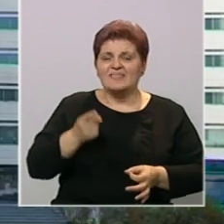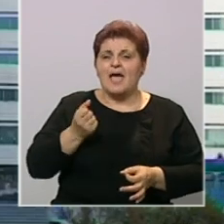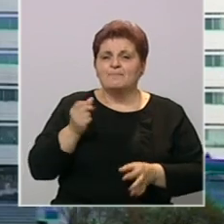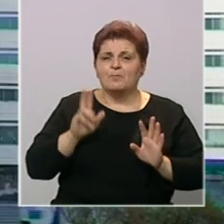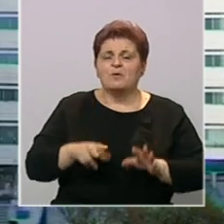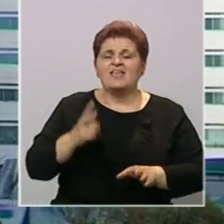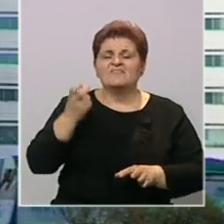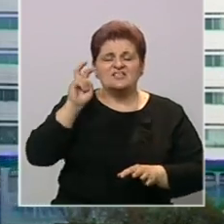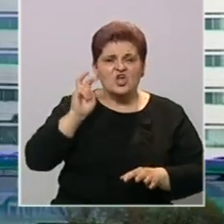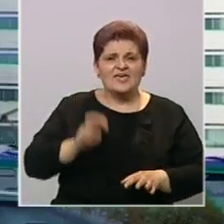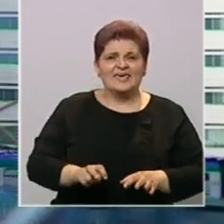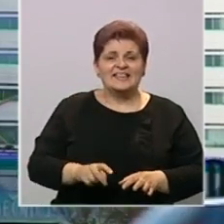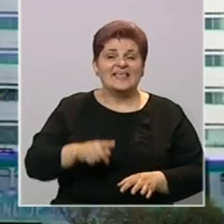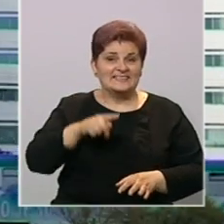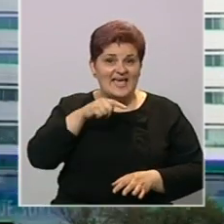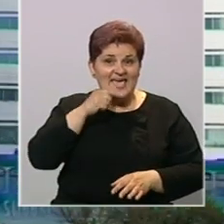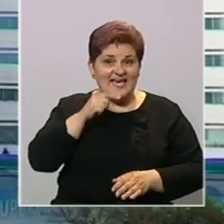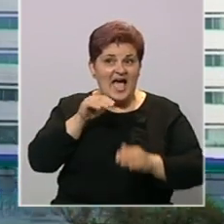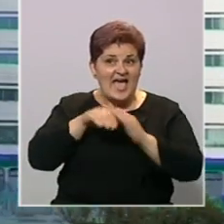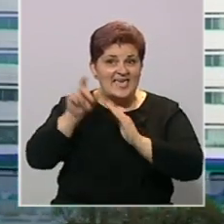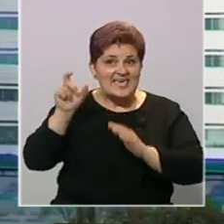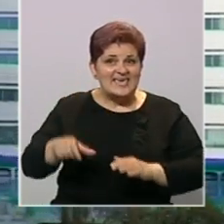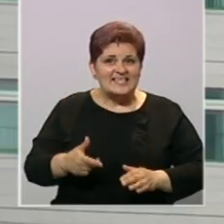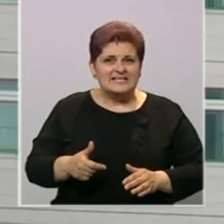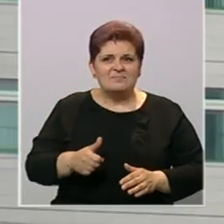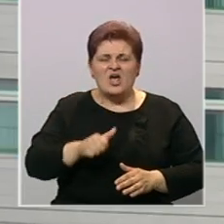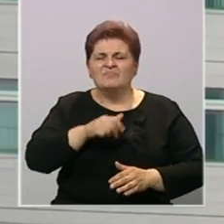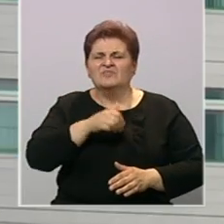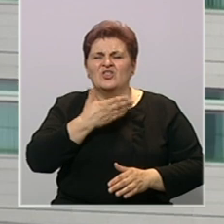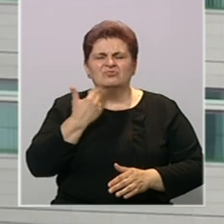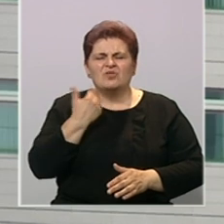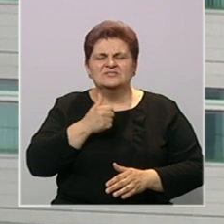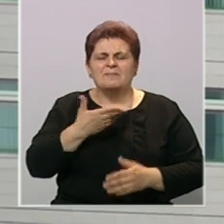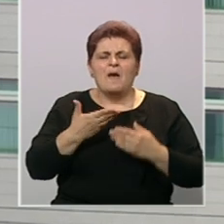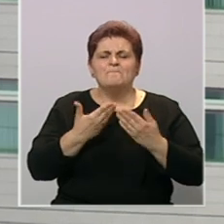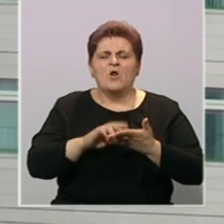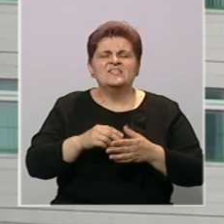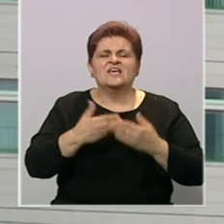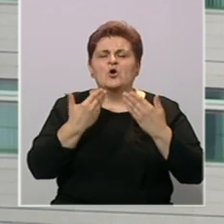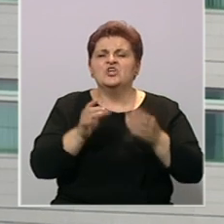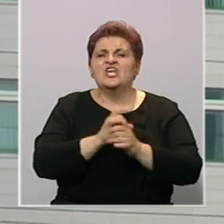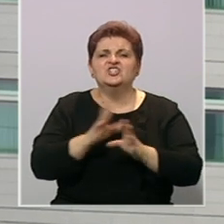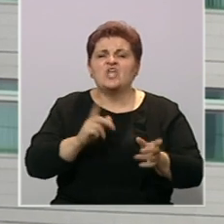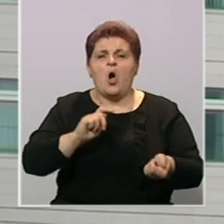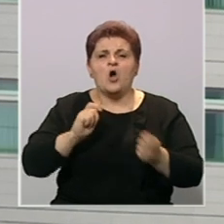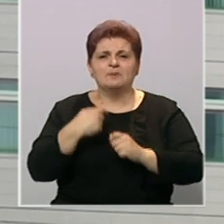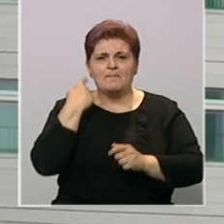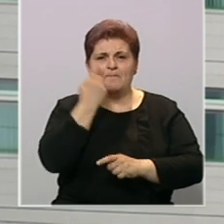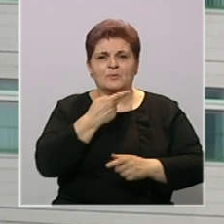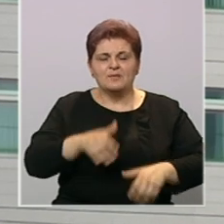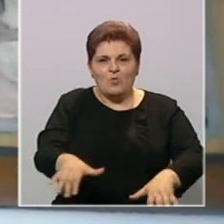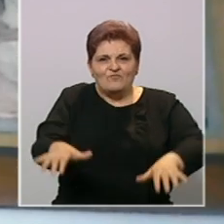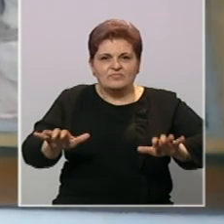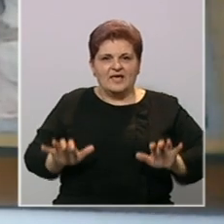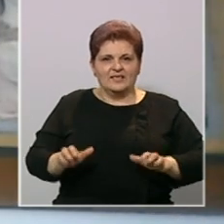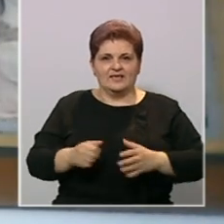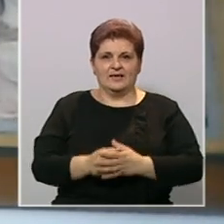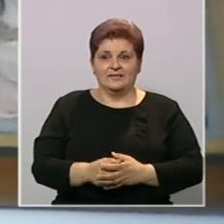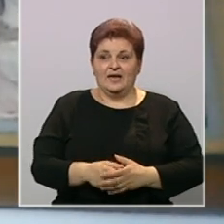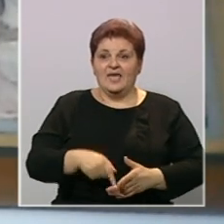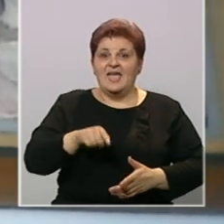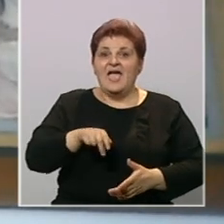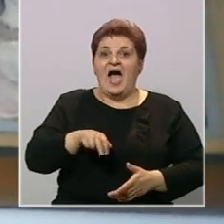biti 200.000, te dodaju da su dijaspori dosadile politike koje ne nude ništa osim promjene lica u foteljama. Ako ih